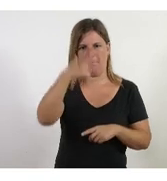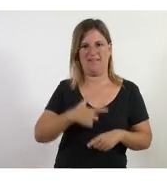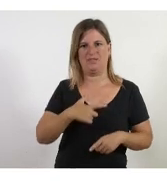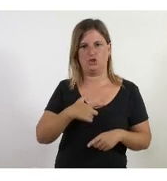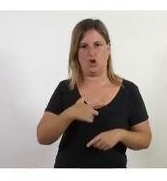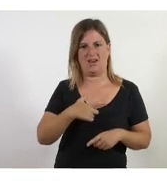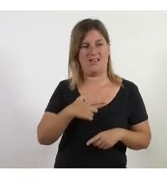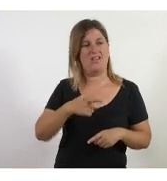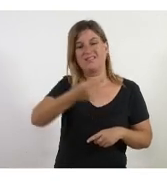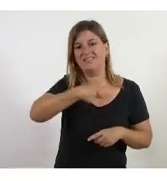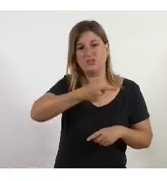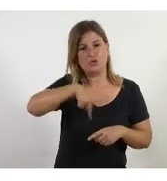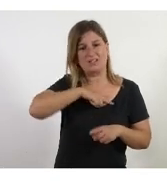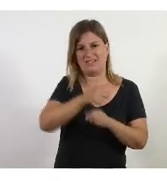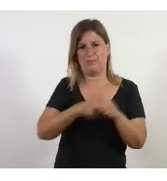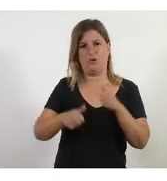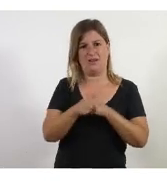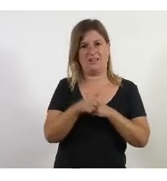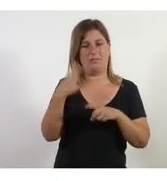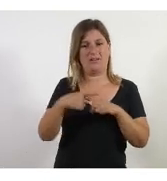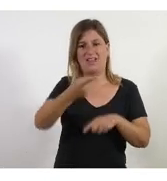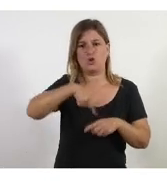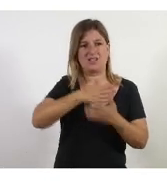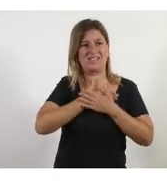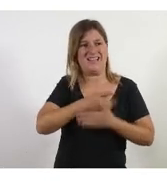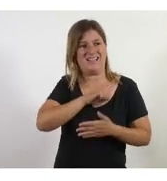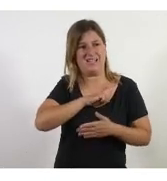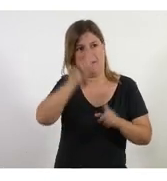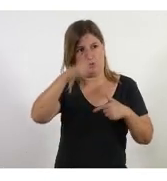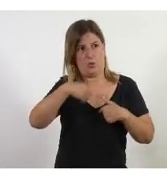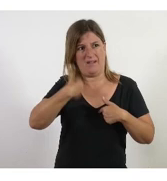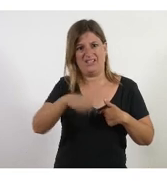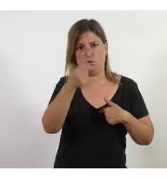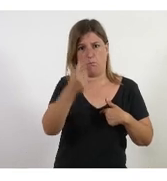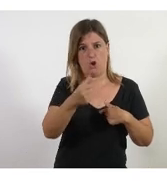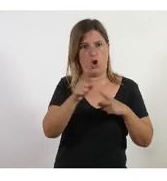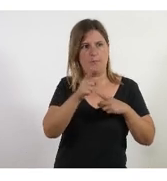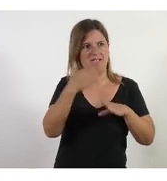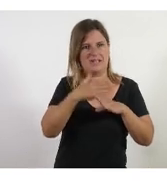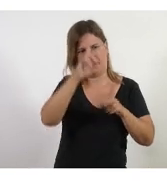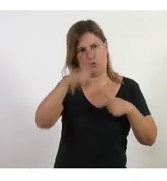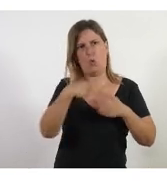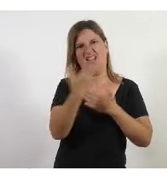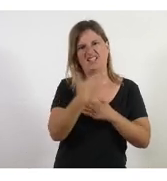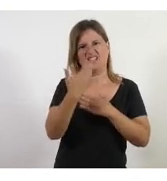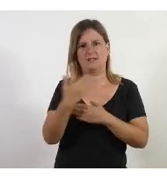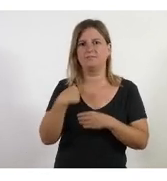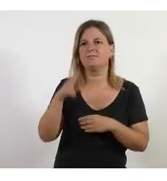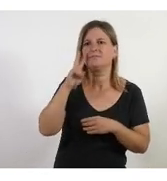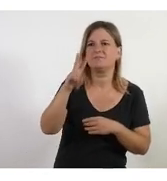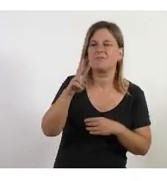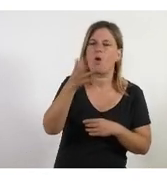per davant de tot, que ens estimem molt poc i que ens castiguem molt. O sigui, que quantes vegades tu et poses davant del mirall al dematí i dius, mira, que ets guapa,